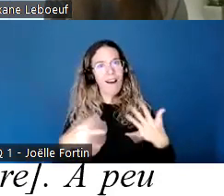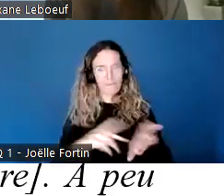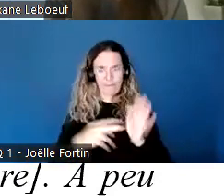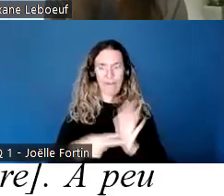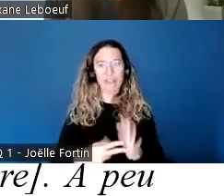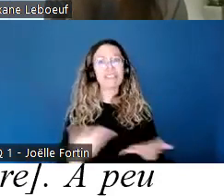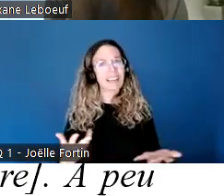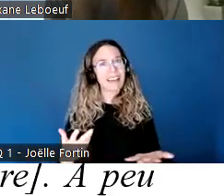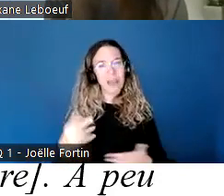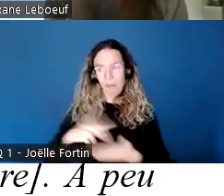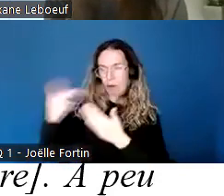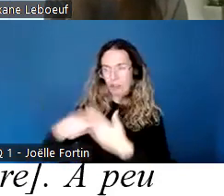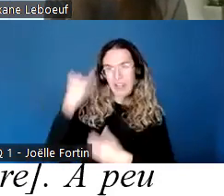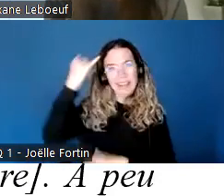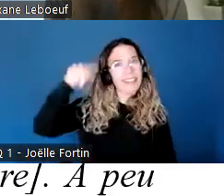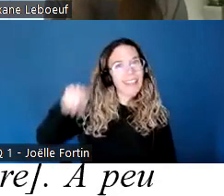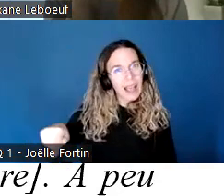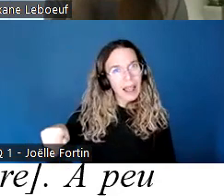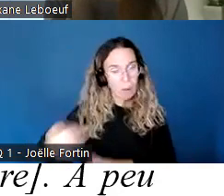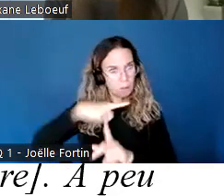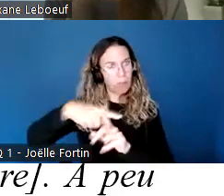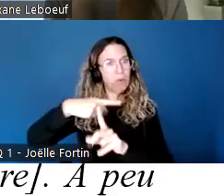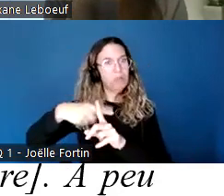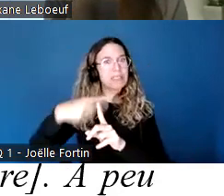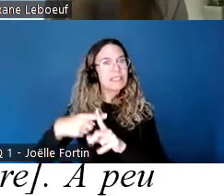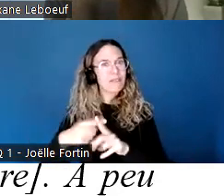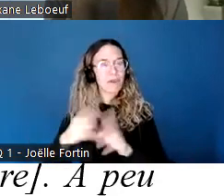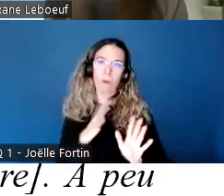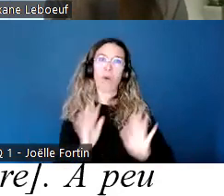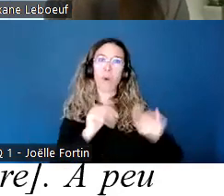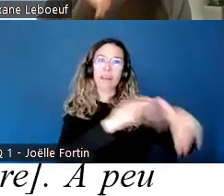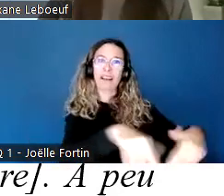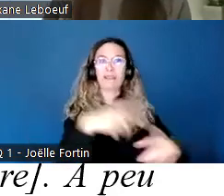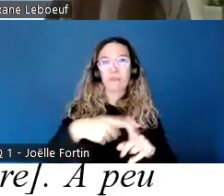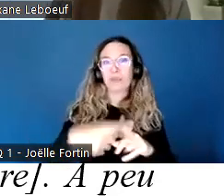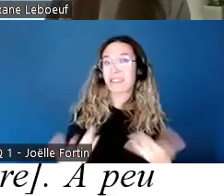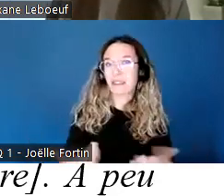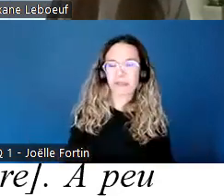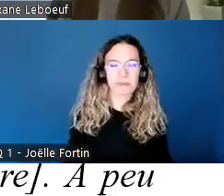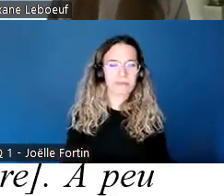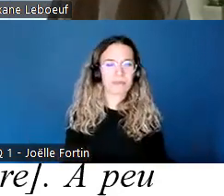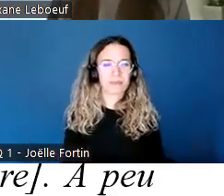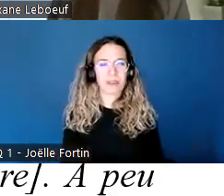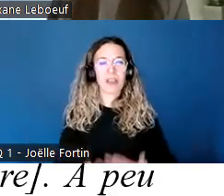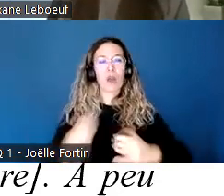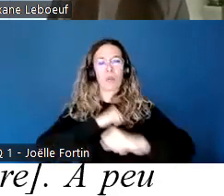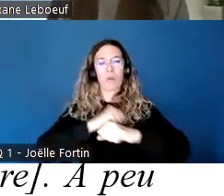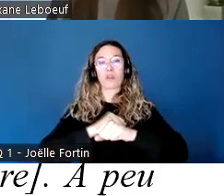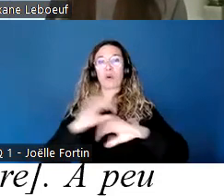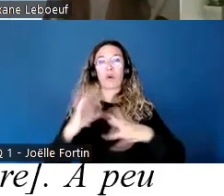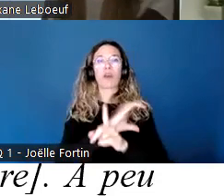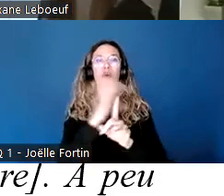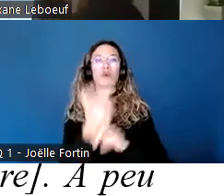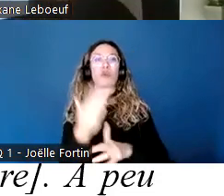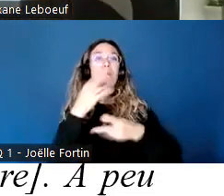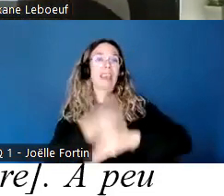initiative qui est prise par une résidente, qui est très positive, peut avoir de très bonnes retombées. Entre autres, c'est la promotion d'une culture de bientraitance au